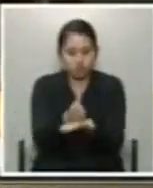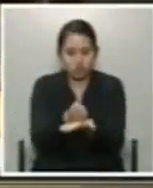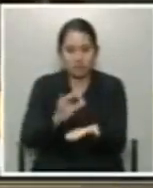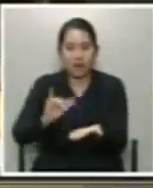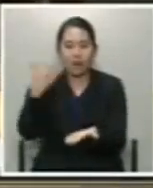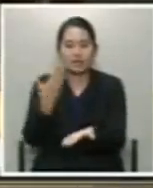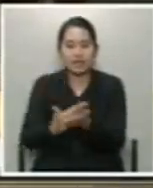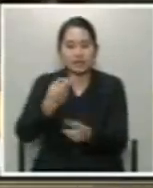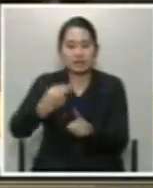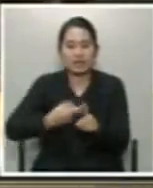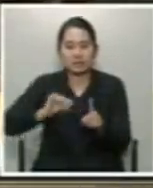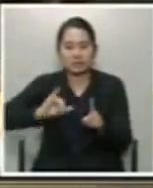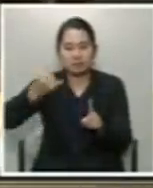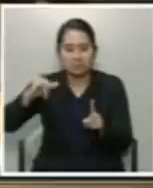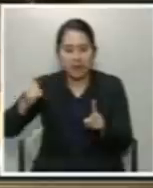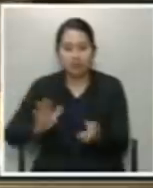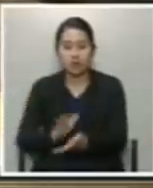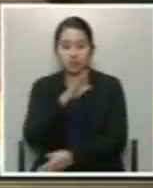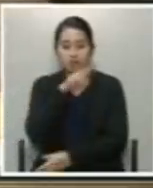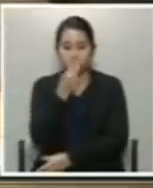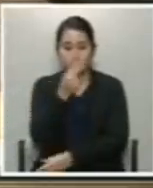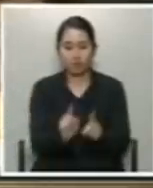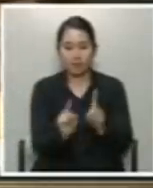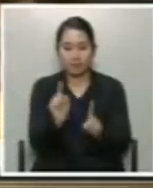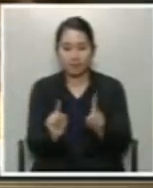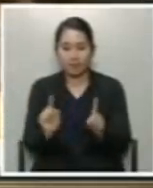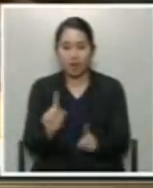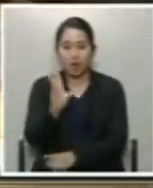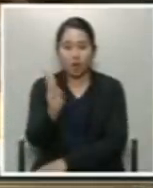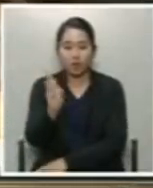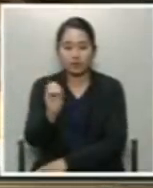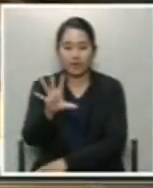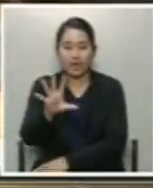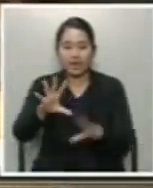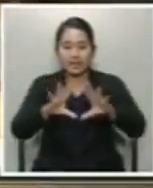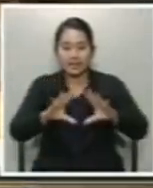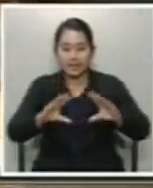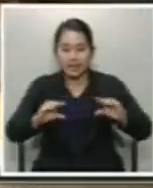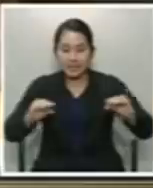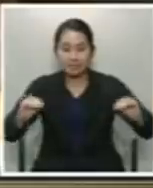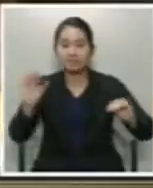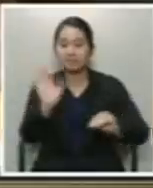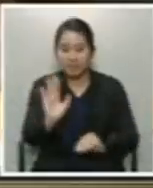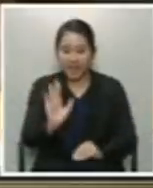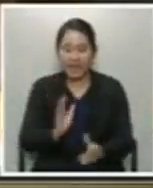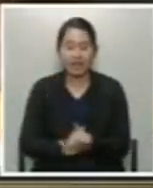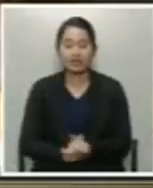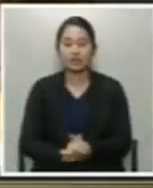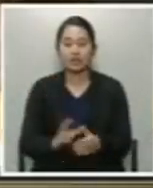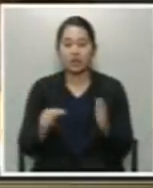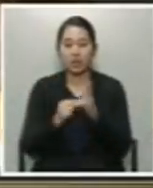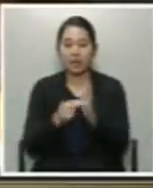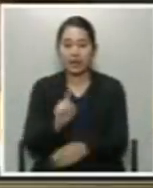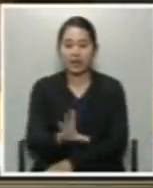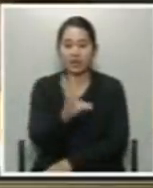วนและถ้าท่านดูกราฟมันไม่ใช่65แล้วนิ่งๆนะฮะกราฟมันเป็นสโล